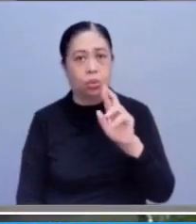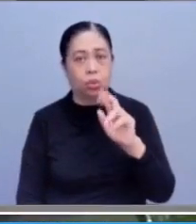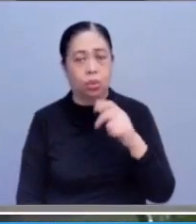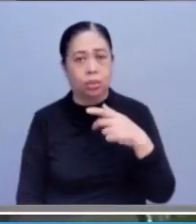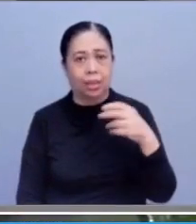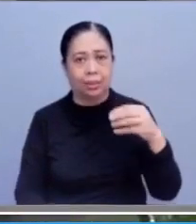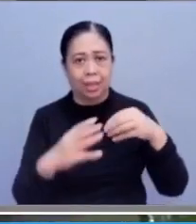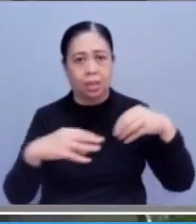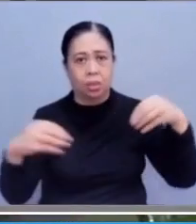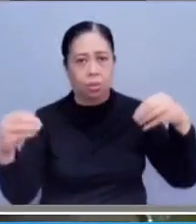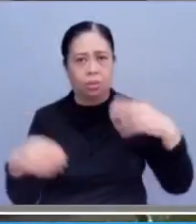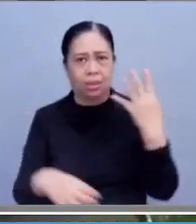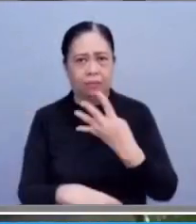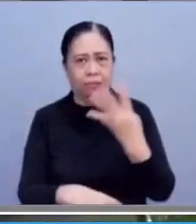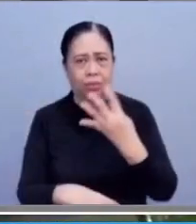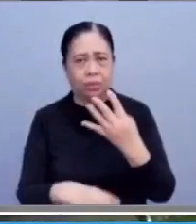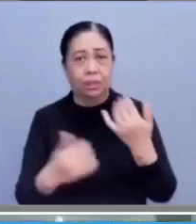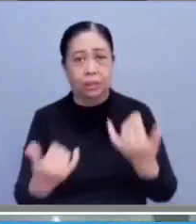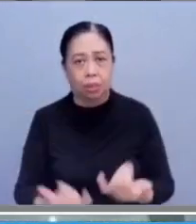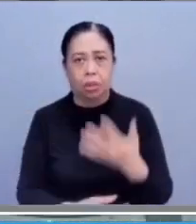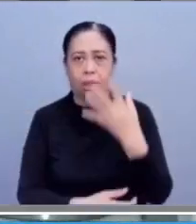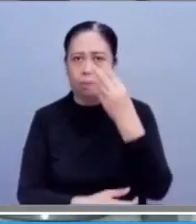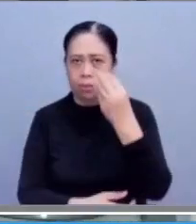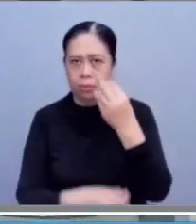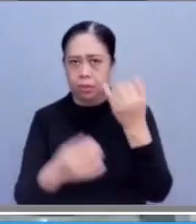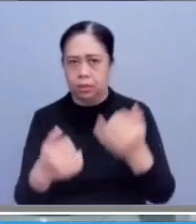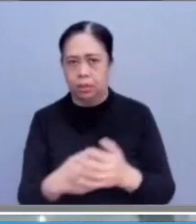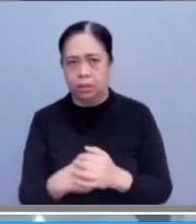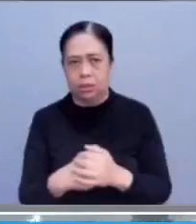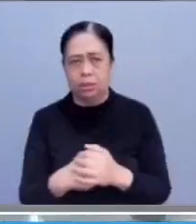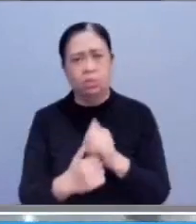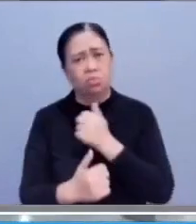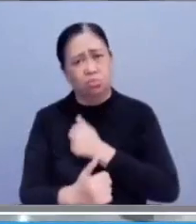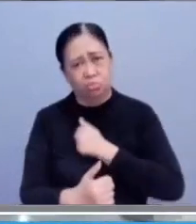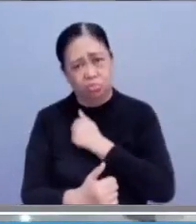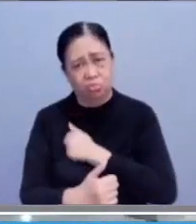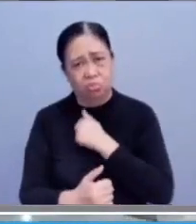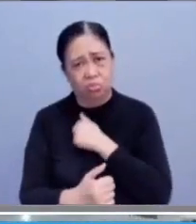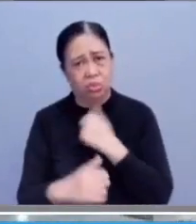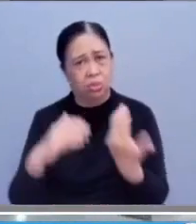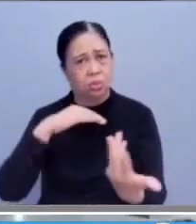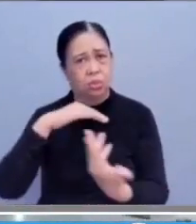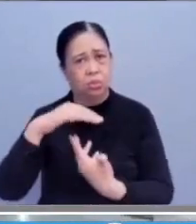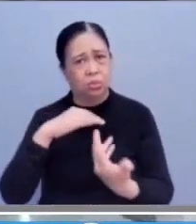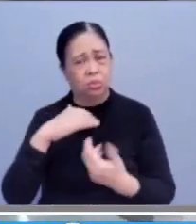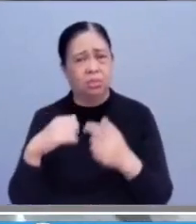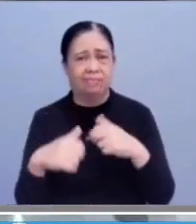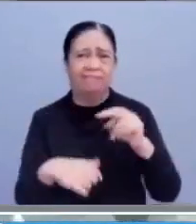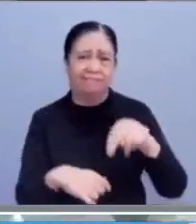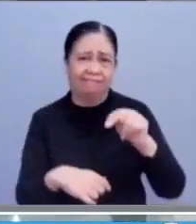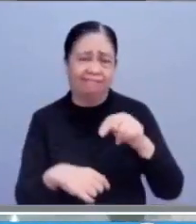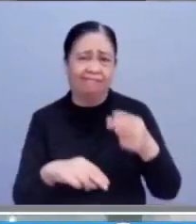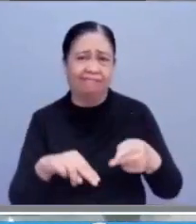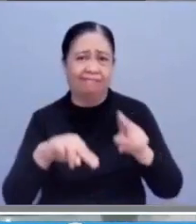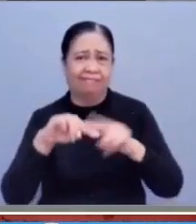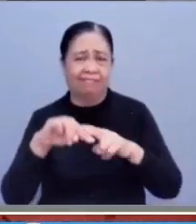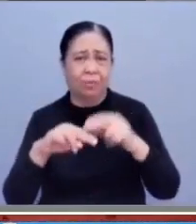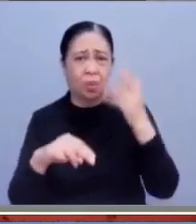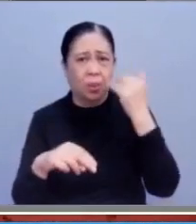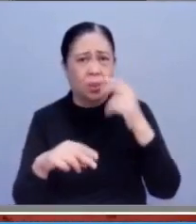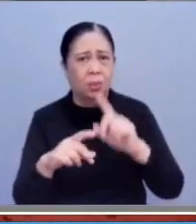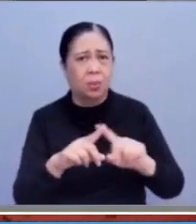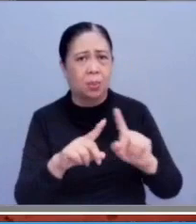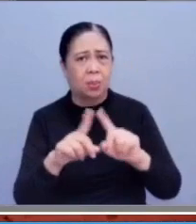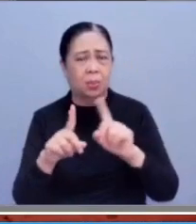Php Php50 na ngayon Pasensya na raw sa mga customer dahil kailangan tumaas daw kasi ngayon ang kuha nila sa